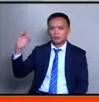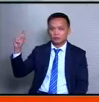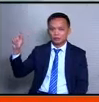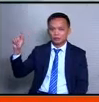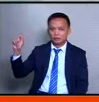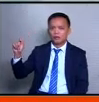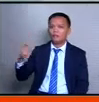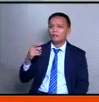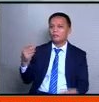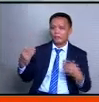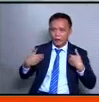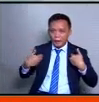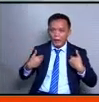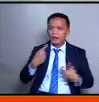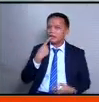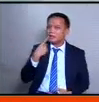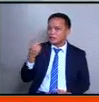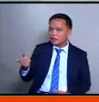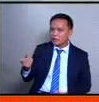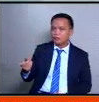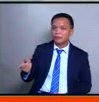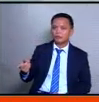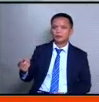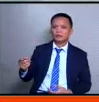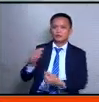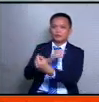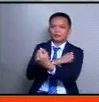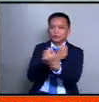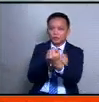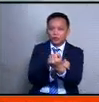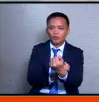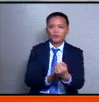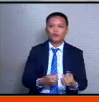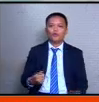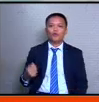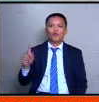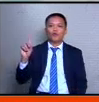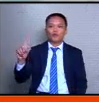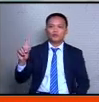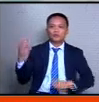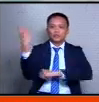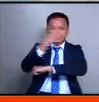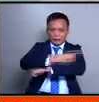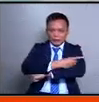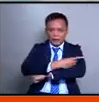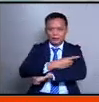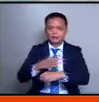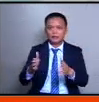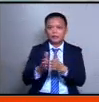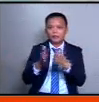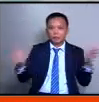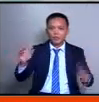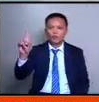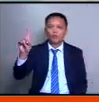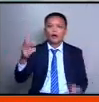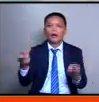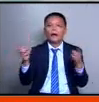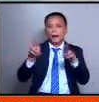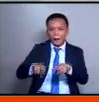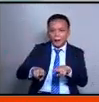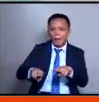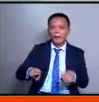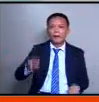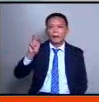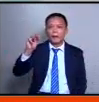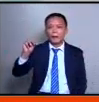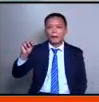mga kinakulan na one of these days, or ripe na nga yung tinatawag na the big one na mangyayari sa Metro Manila.